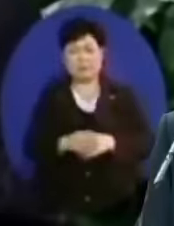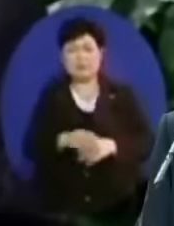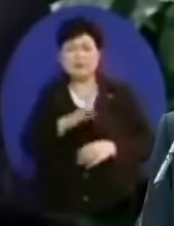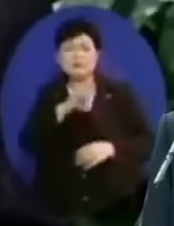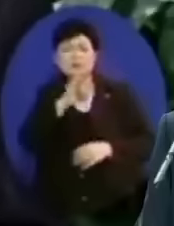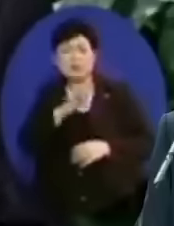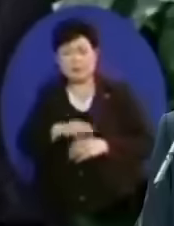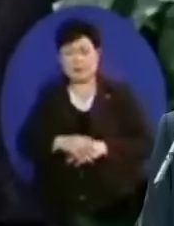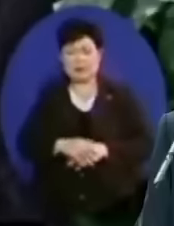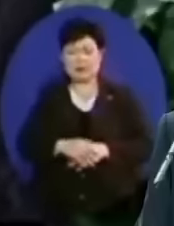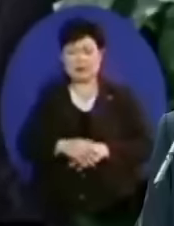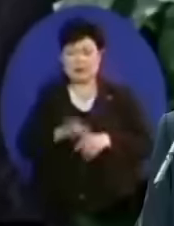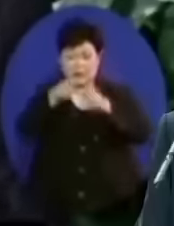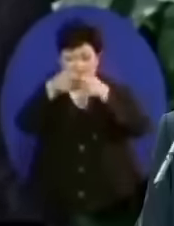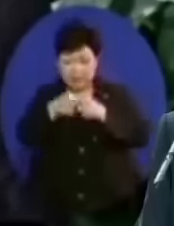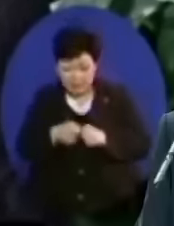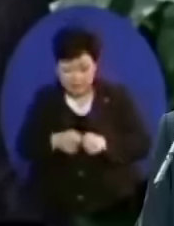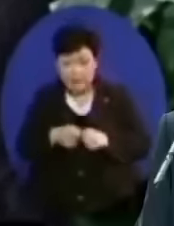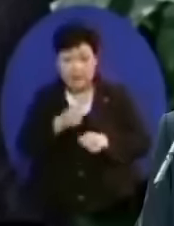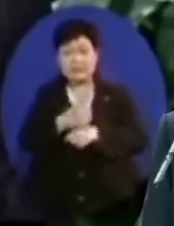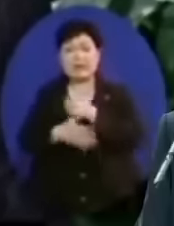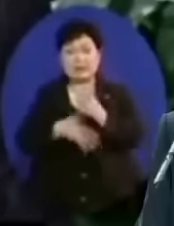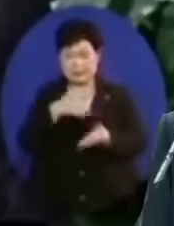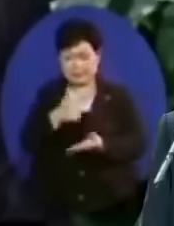얼마나 세밀하신 하나님이신 것입니까?